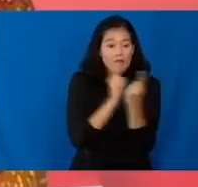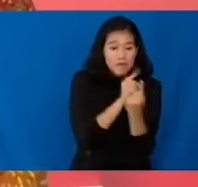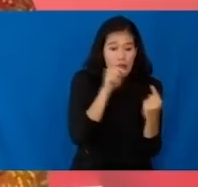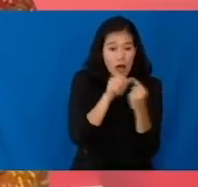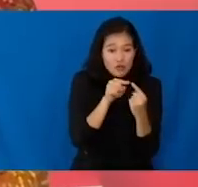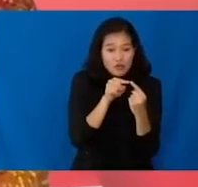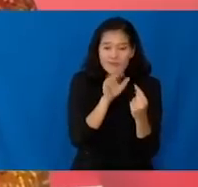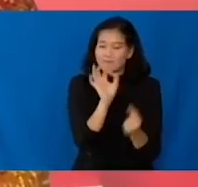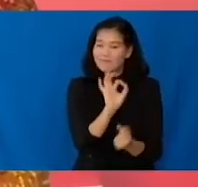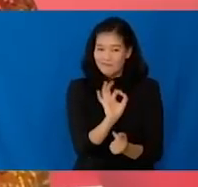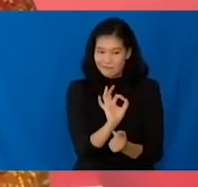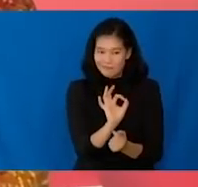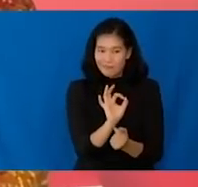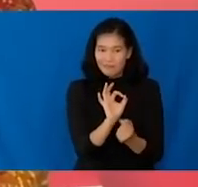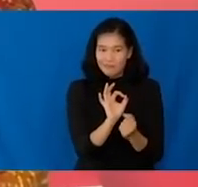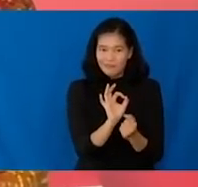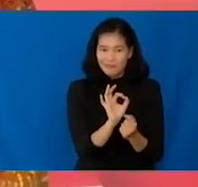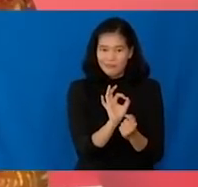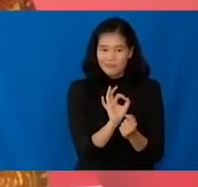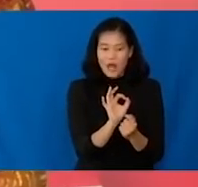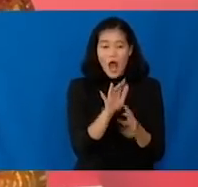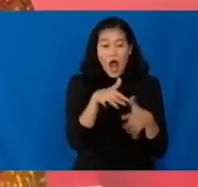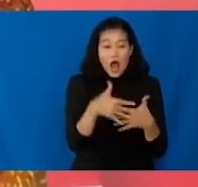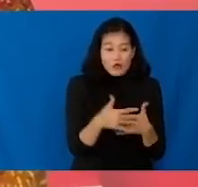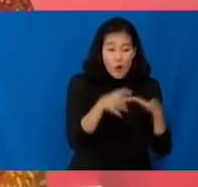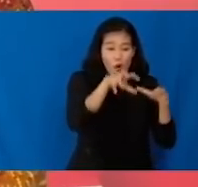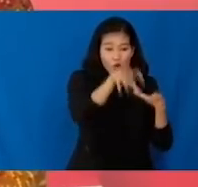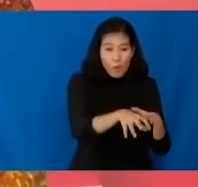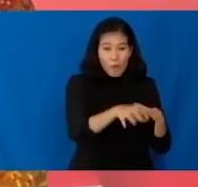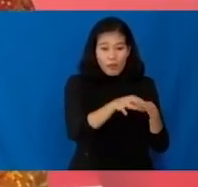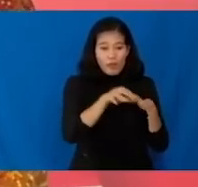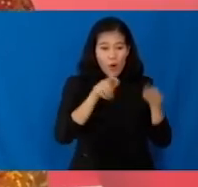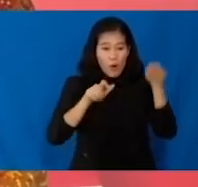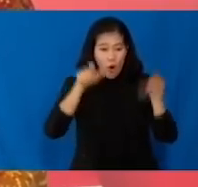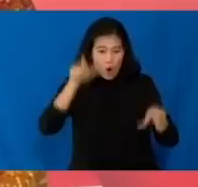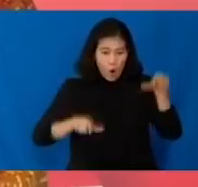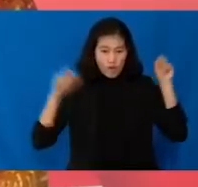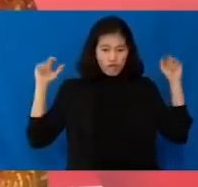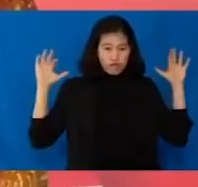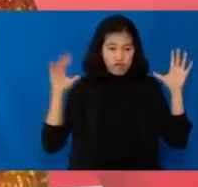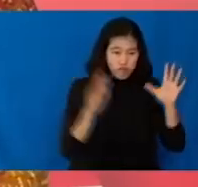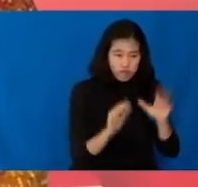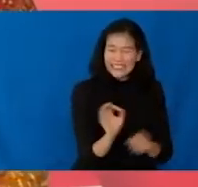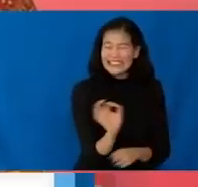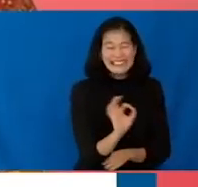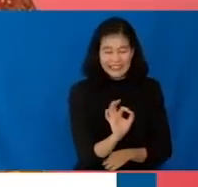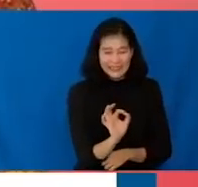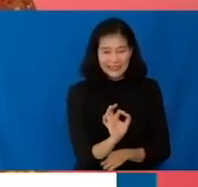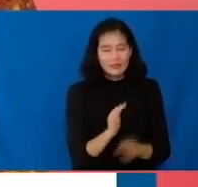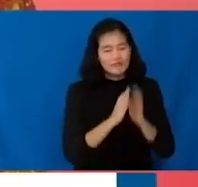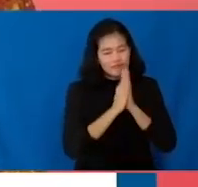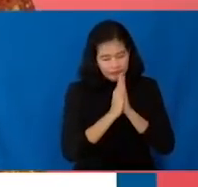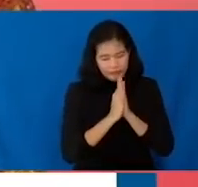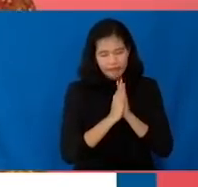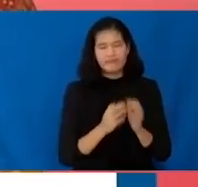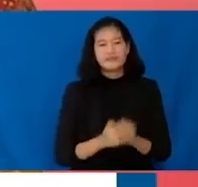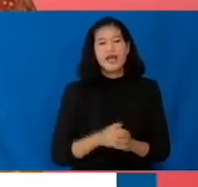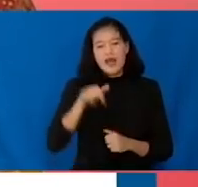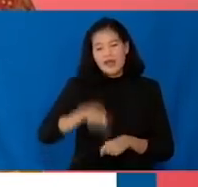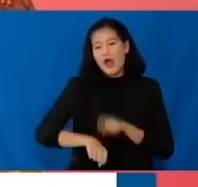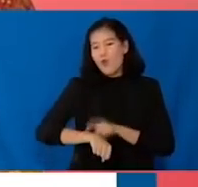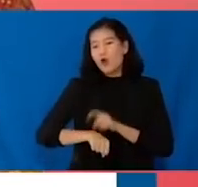hindari untuk berkerumun hindari tempat-tempat yang ramai ini saatnya kita untuk